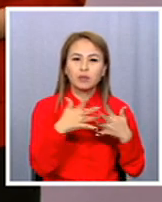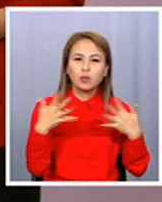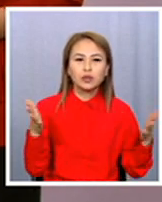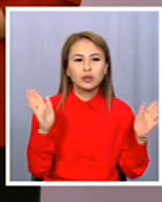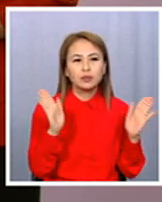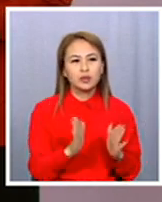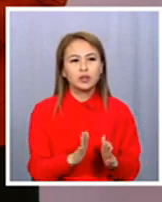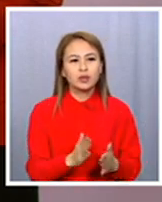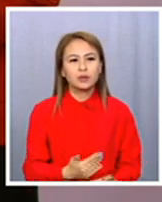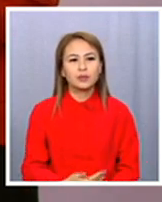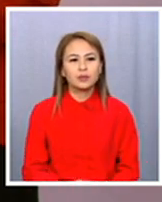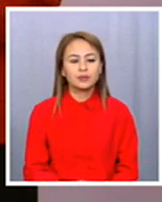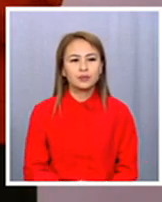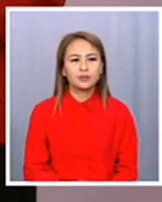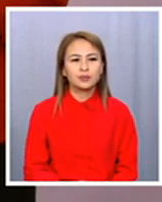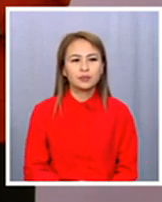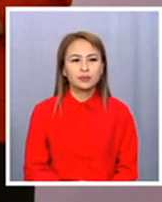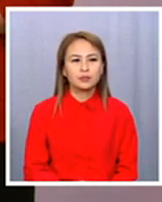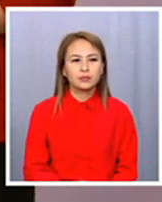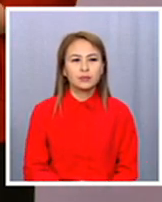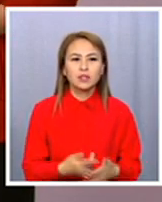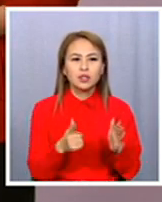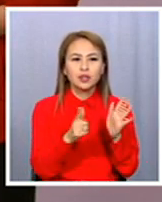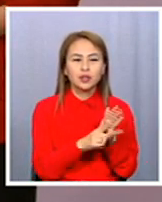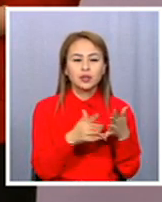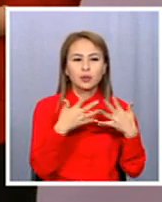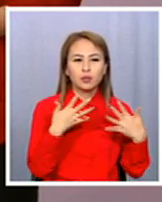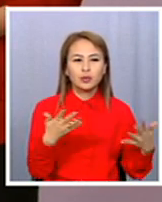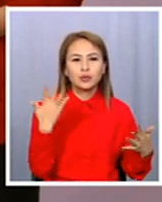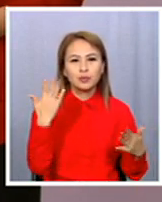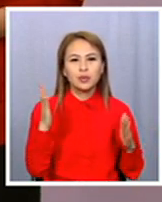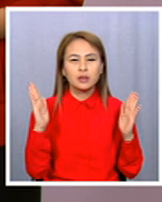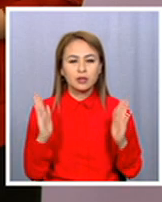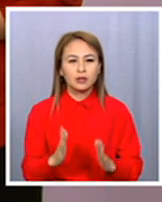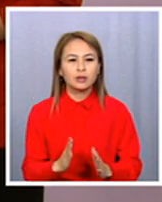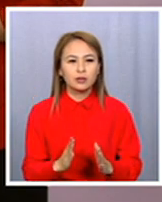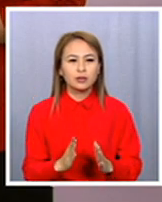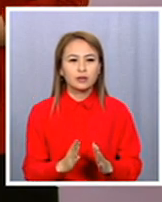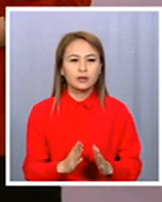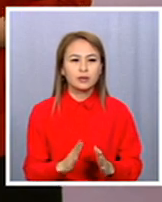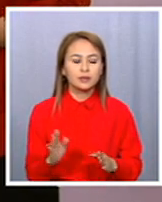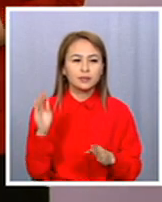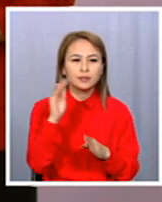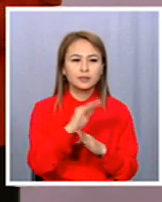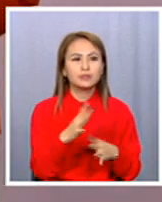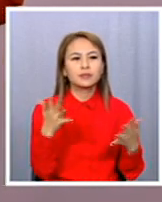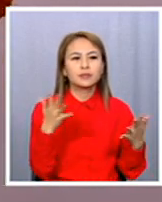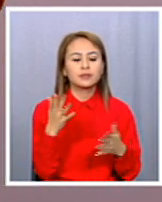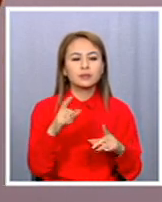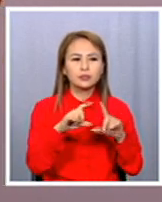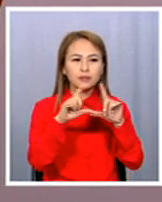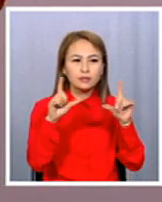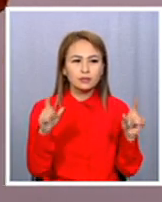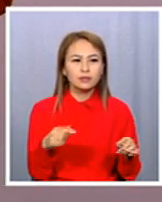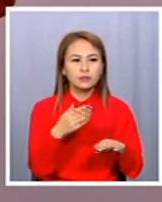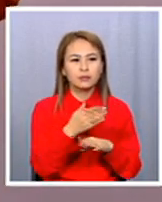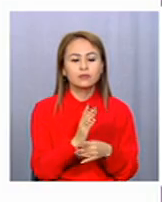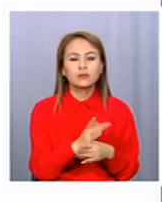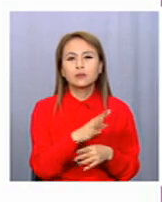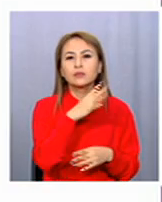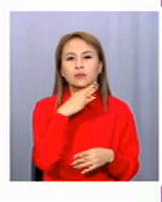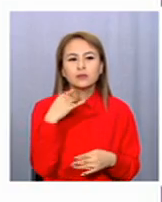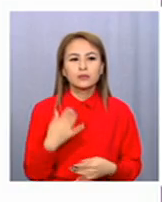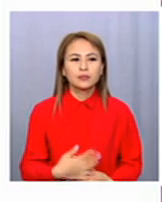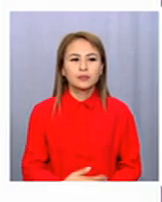бе? Дұрыс айтасыңдар, 7 5-тен артық. Яғни, қай нанның саны көп? Дұрыс